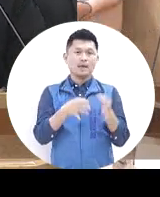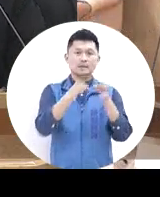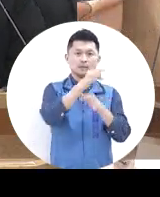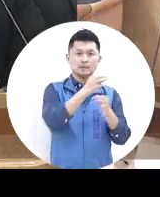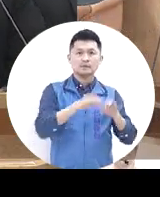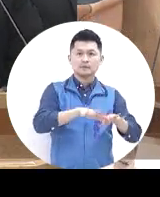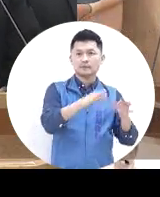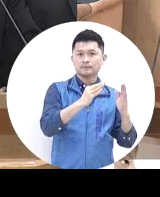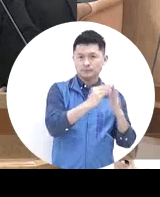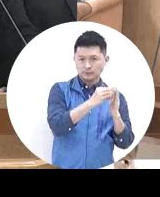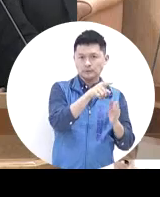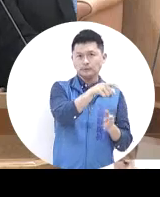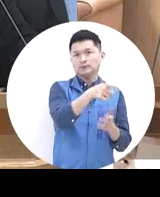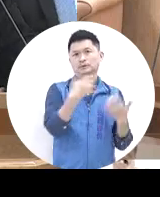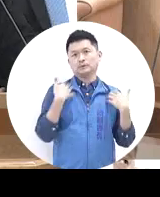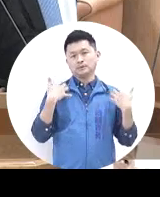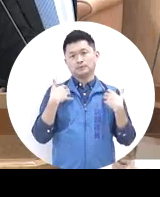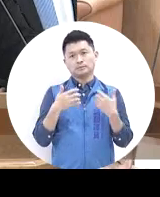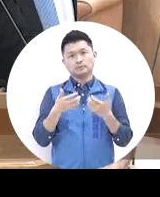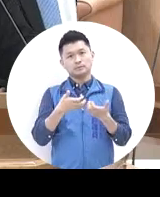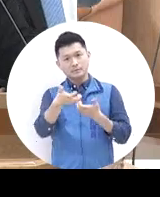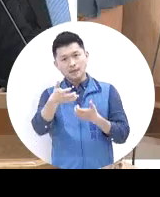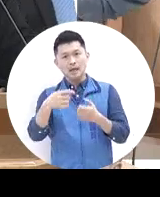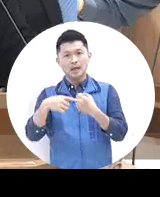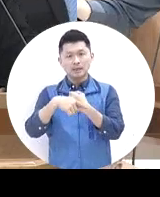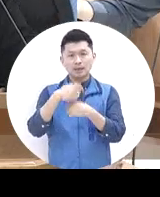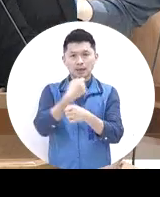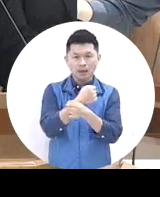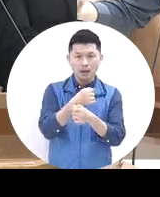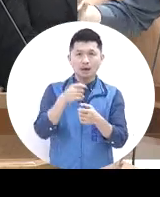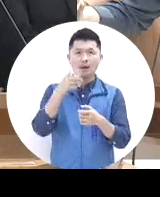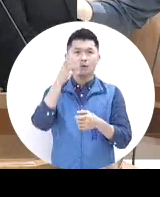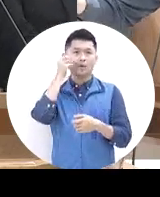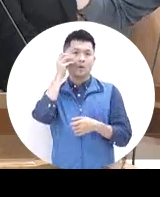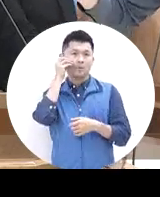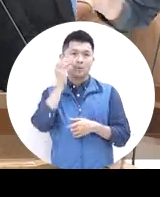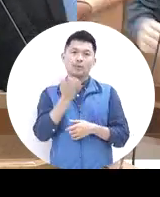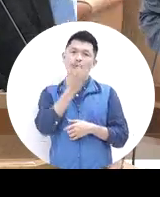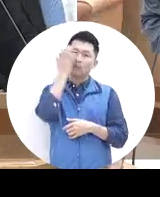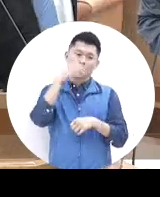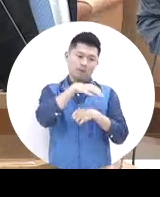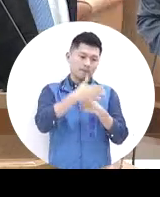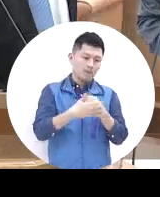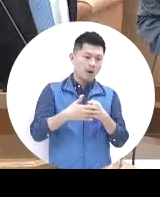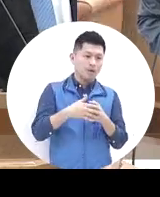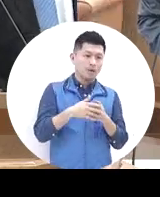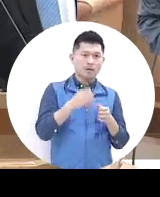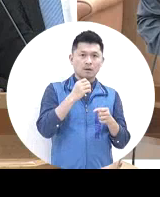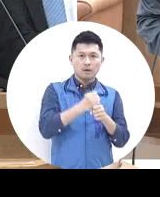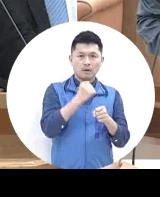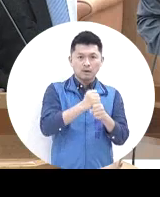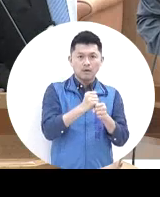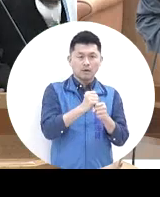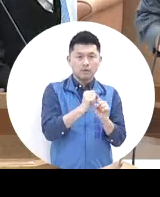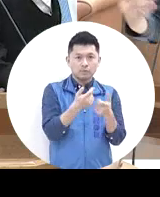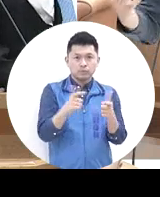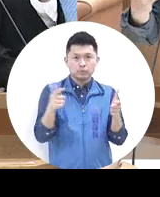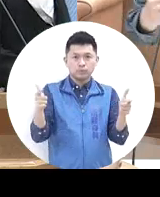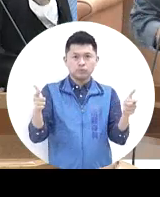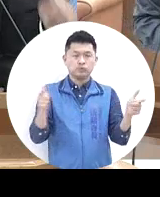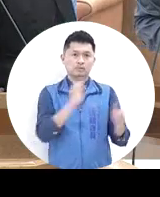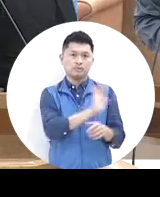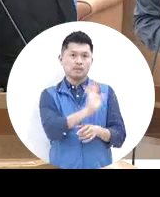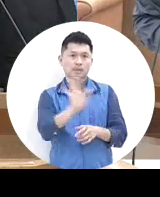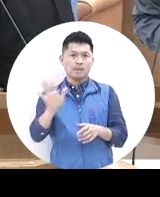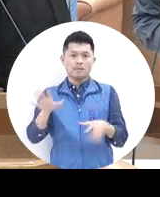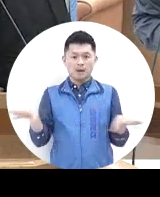是咱可能研考啊、观光旅游局可能。环保局很多不同样的地方的局处的问题，那要怎么解决？